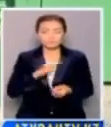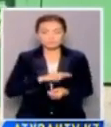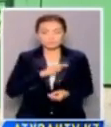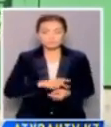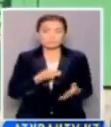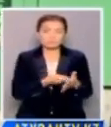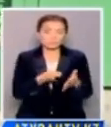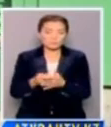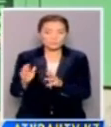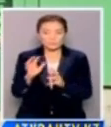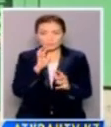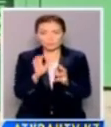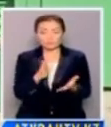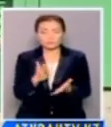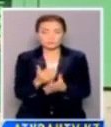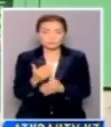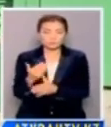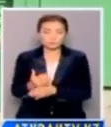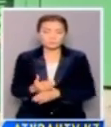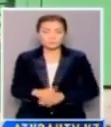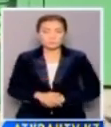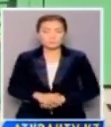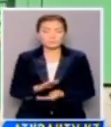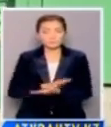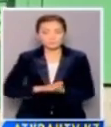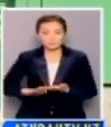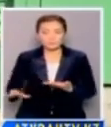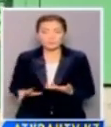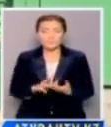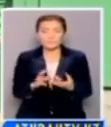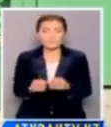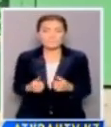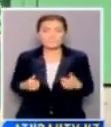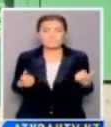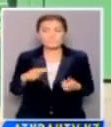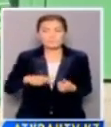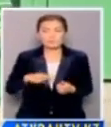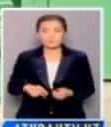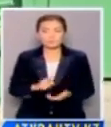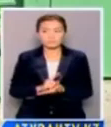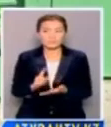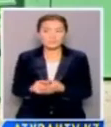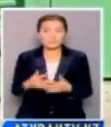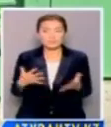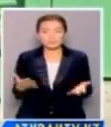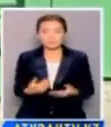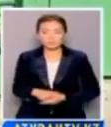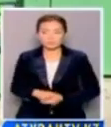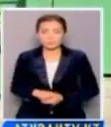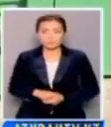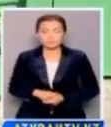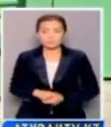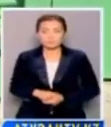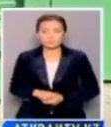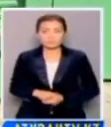Олар тамақтарын береді. Арттарын жинайды, суларын береді. Менің жұмысым, менің міндетім көбінде және біздің